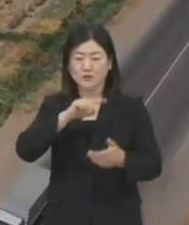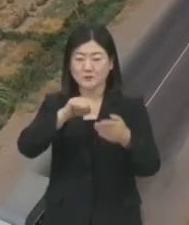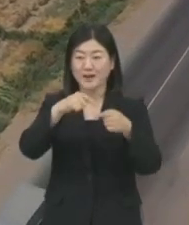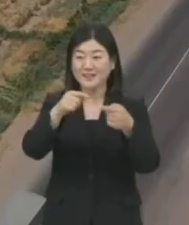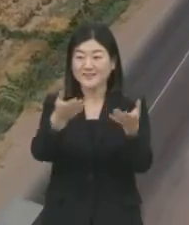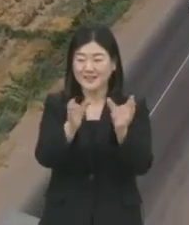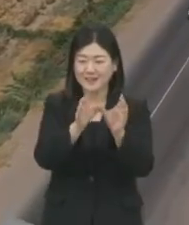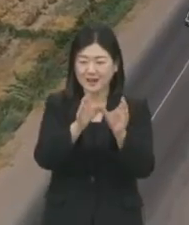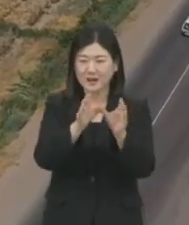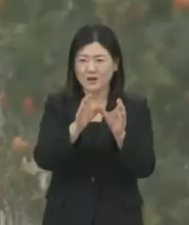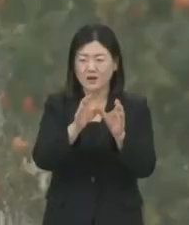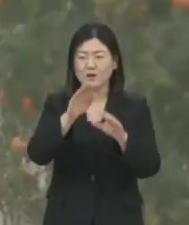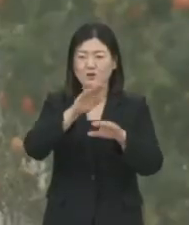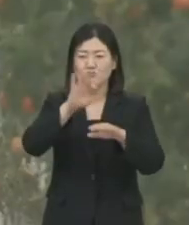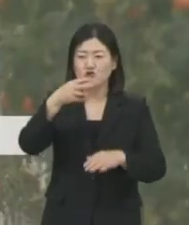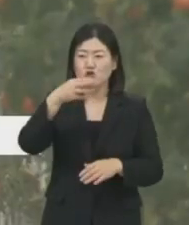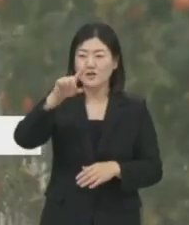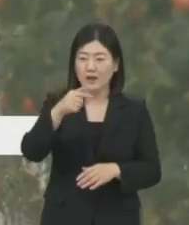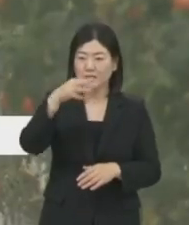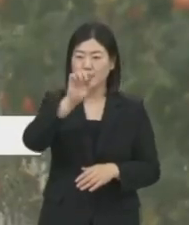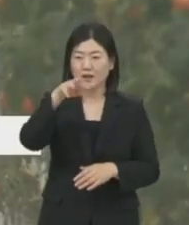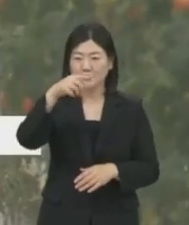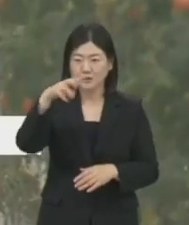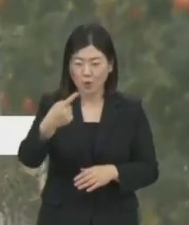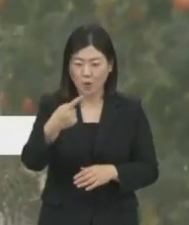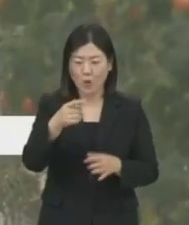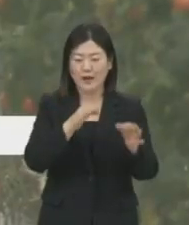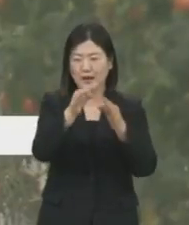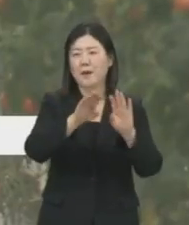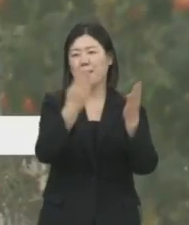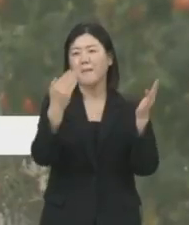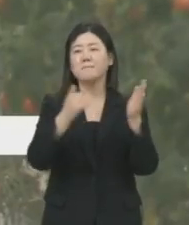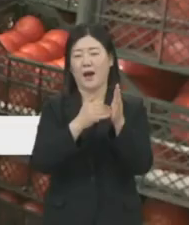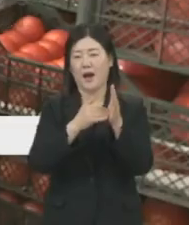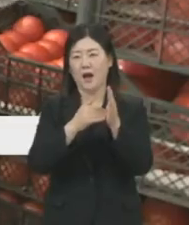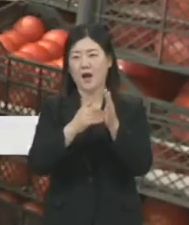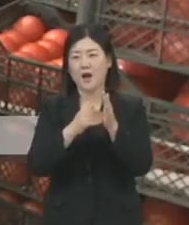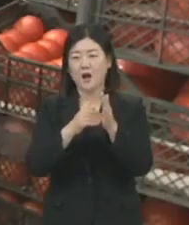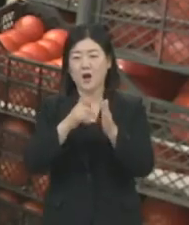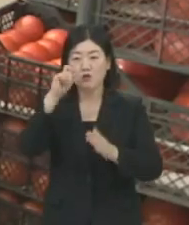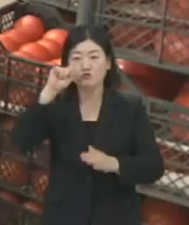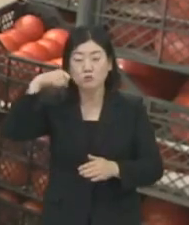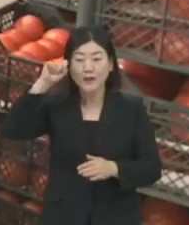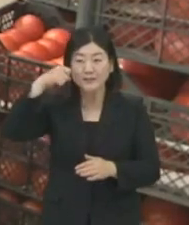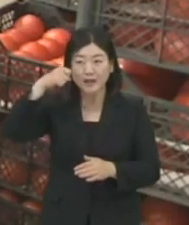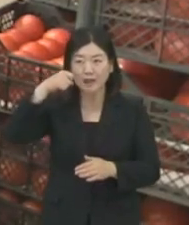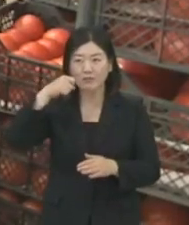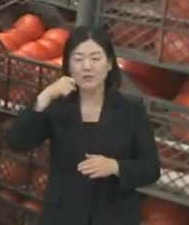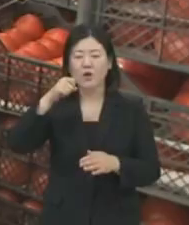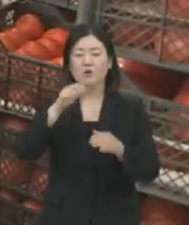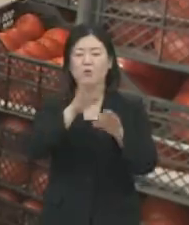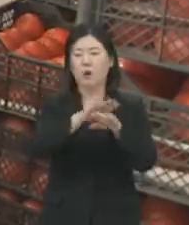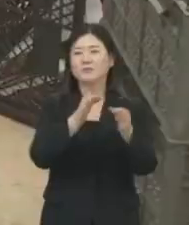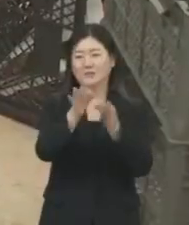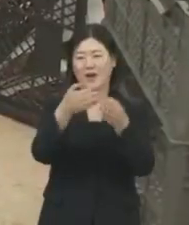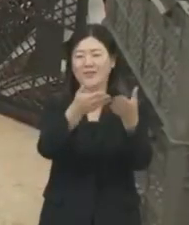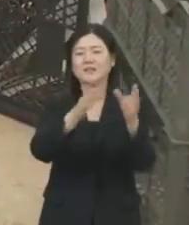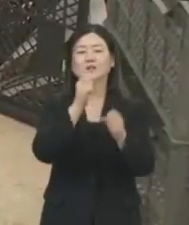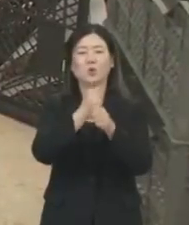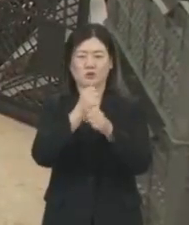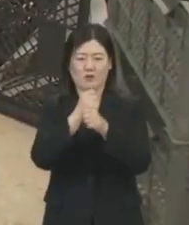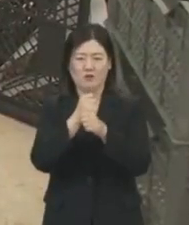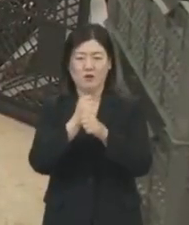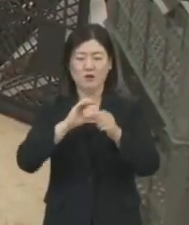최초로 몽골 수도 울란바토르에 현지 굿드레 판매점을 열고 우즈베키스탄에는 굿드레 농업 특화단지를 조성하는